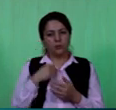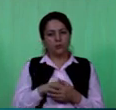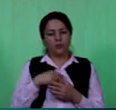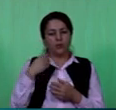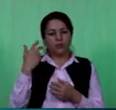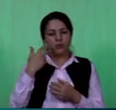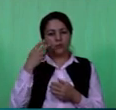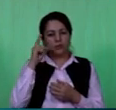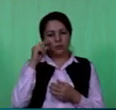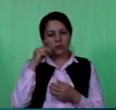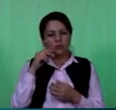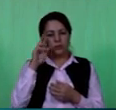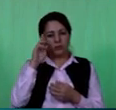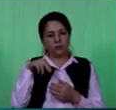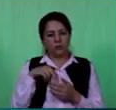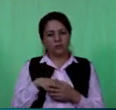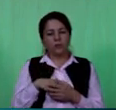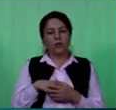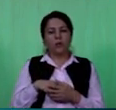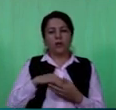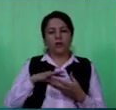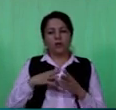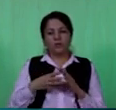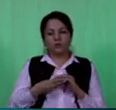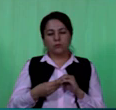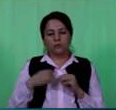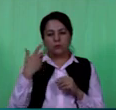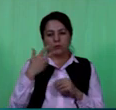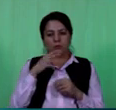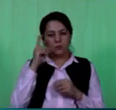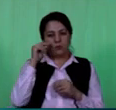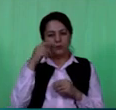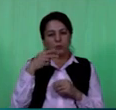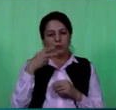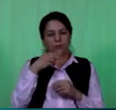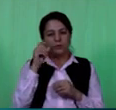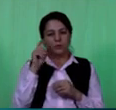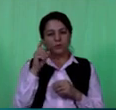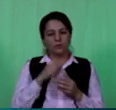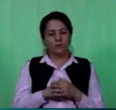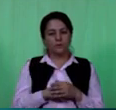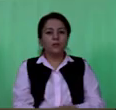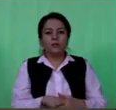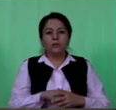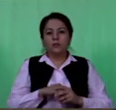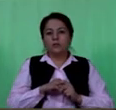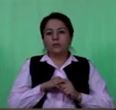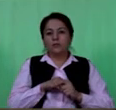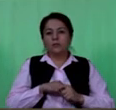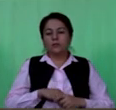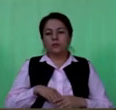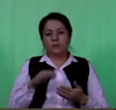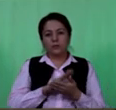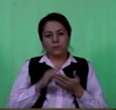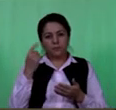третье число неизвестно а сумма трех чисел равна 100 и так запишем